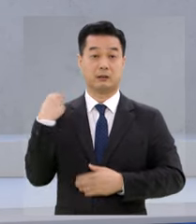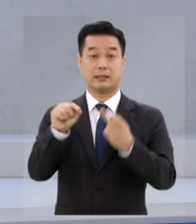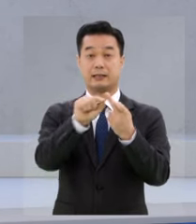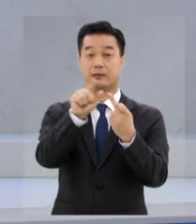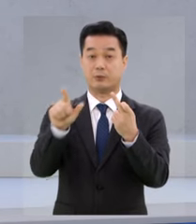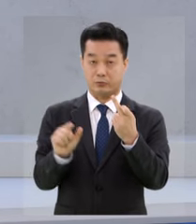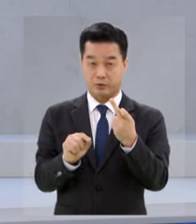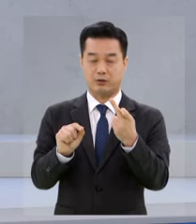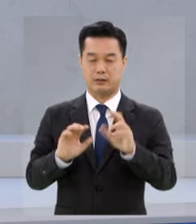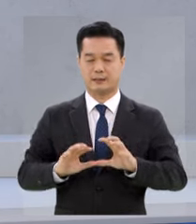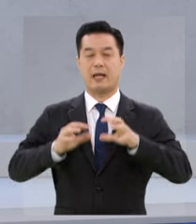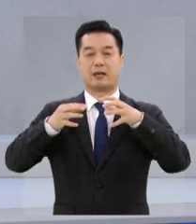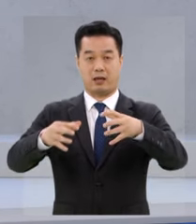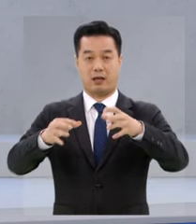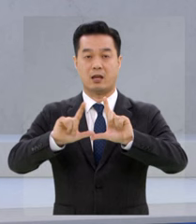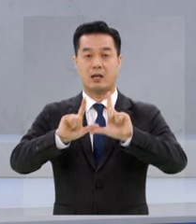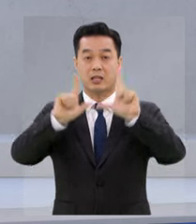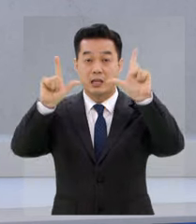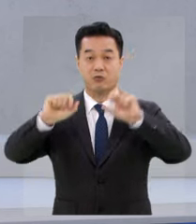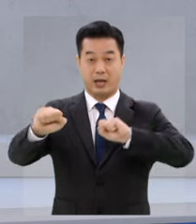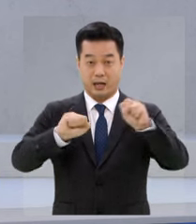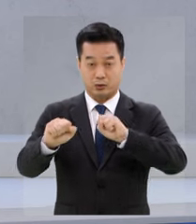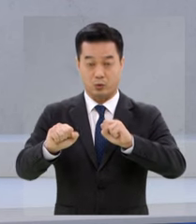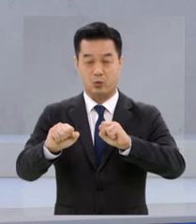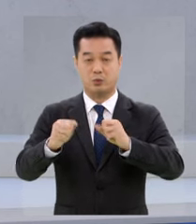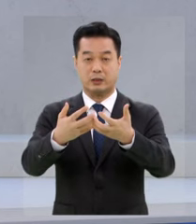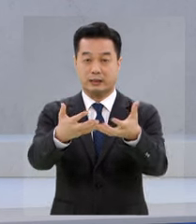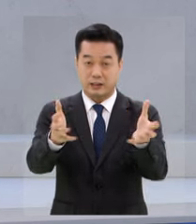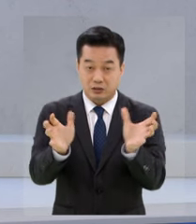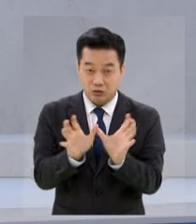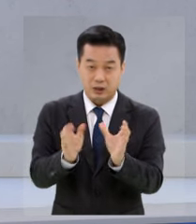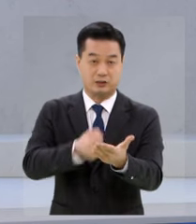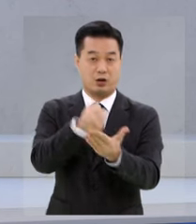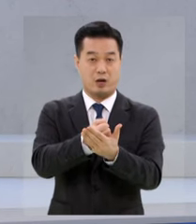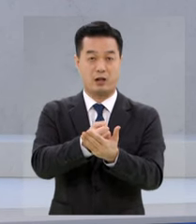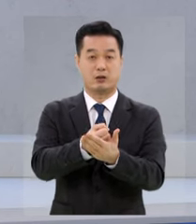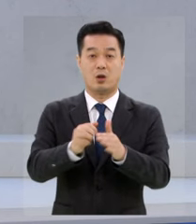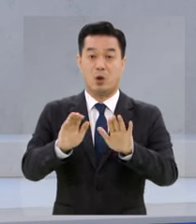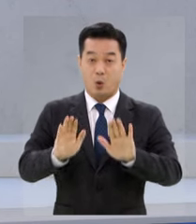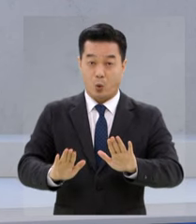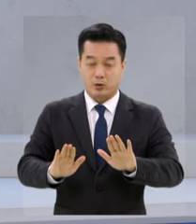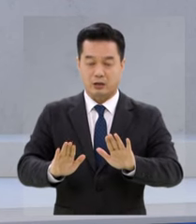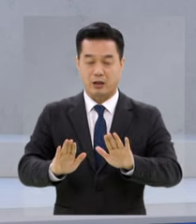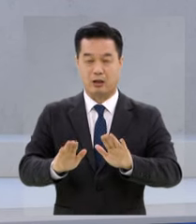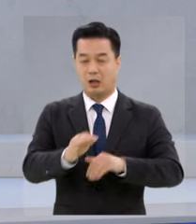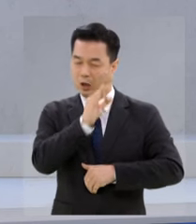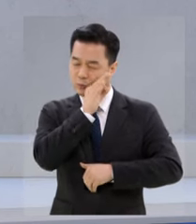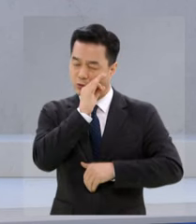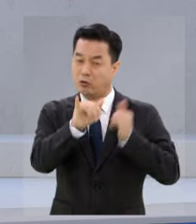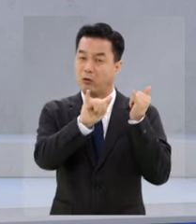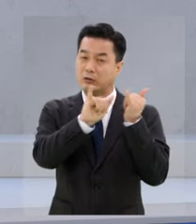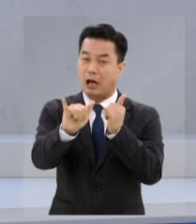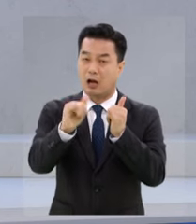12월 세계 기후행동 네트워크가 정한 오늘의 화석상 수상 국가는